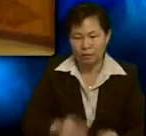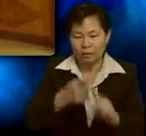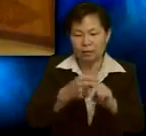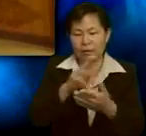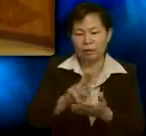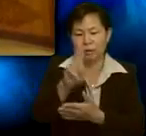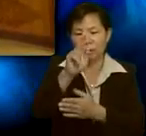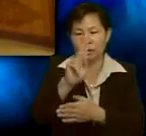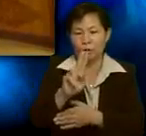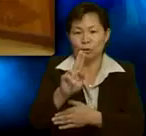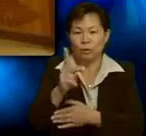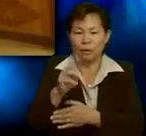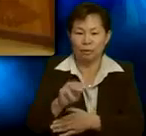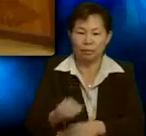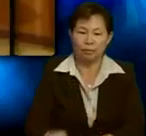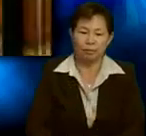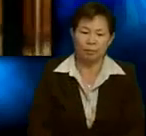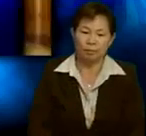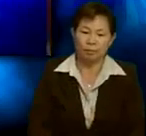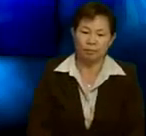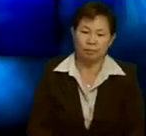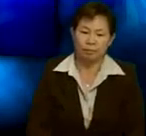daripada Universiti Kebangsaan Malaysia.